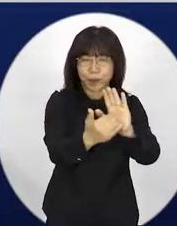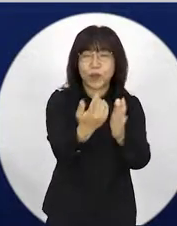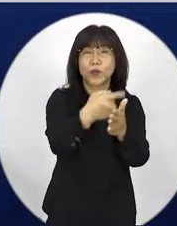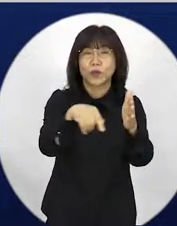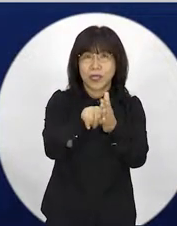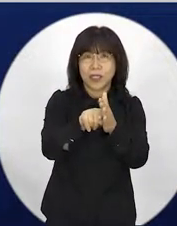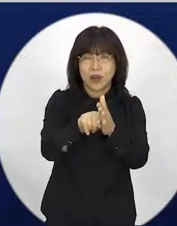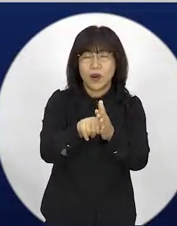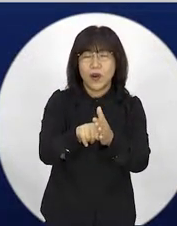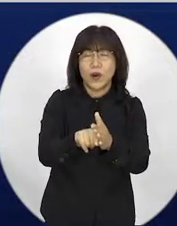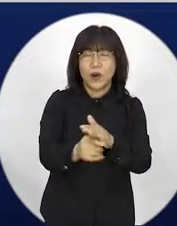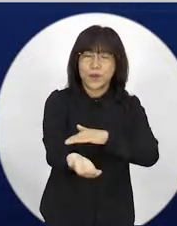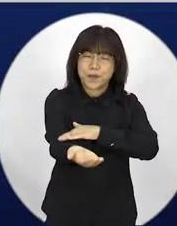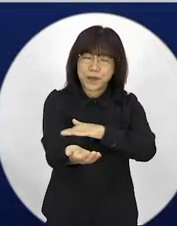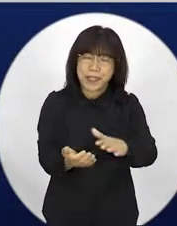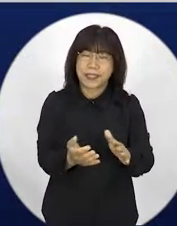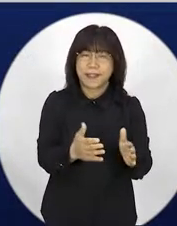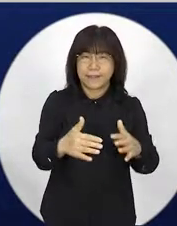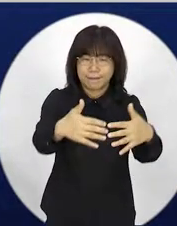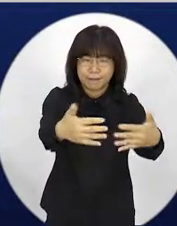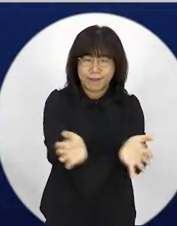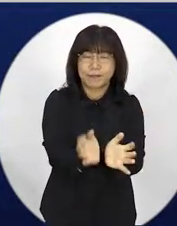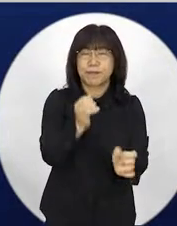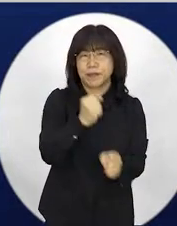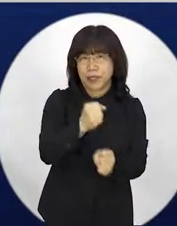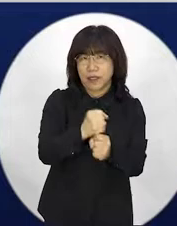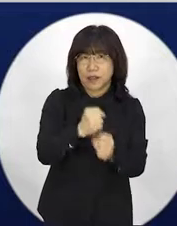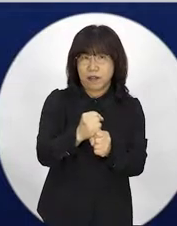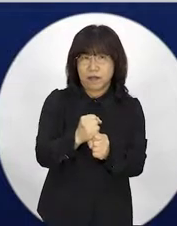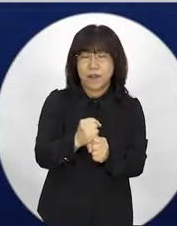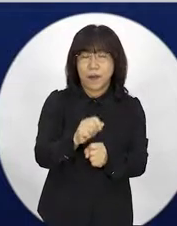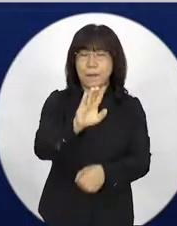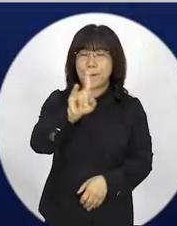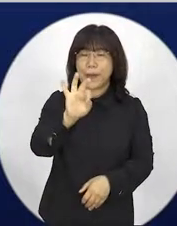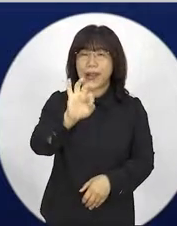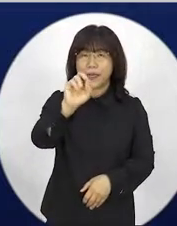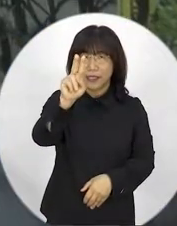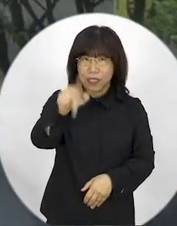구성하고 오늘 10월까지 집중 방역을 실시합니다